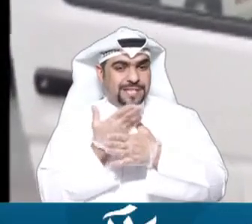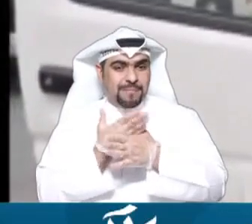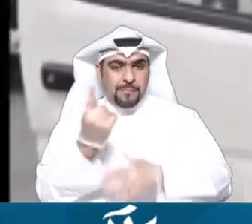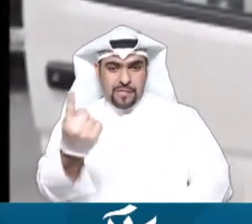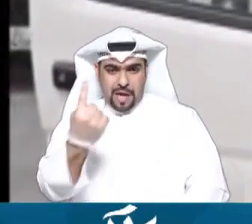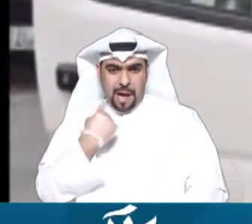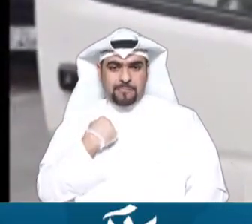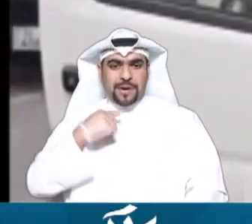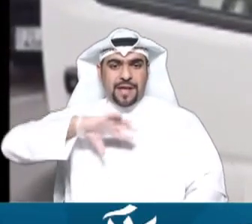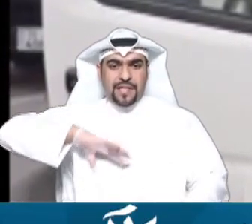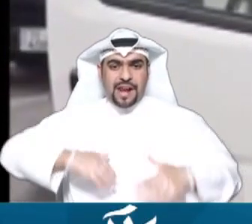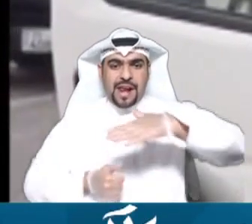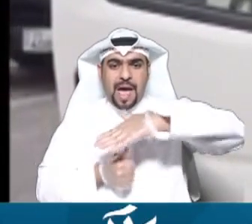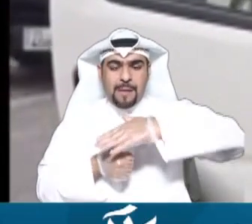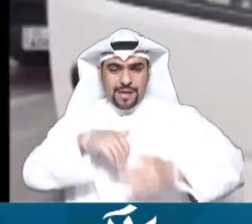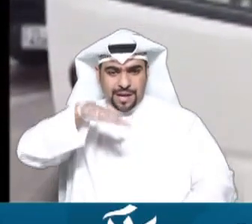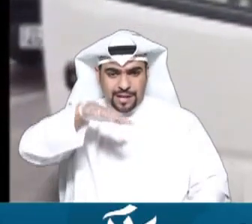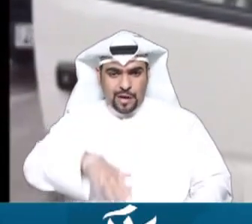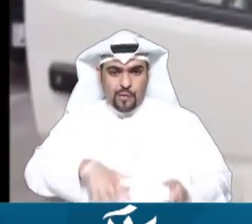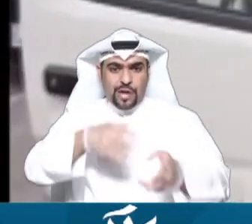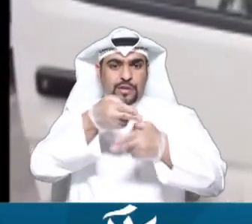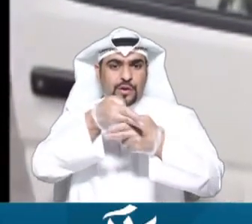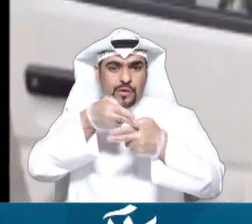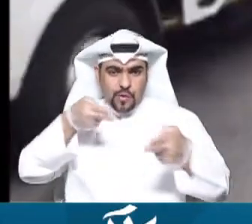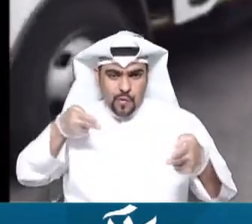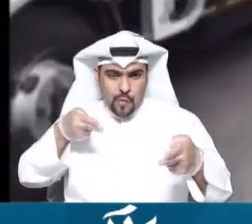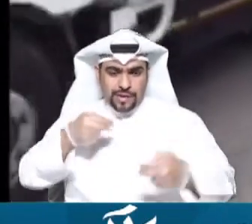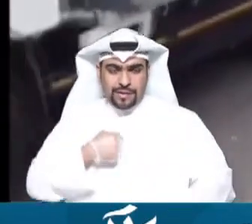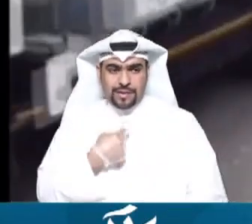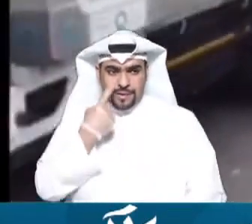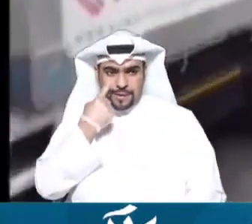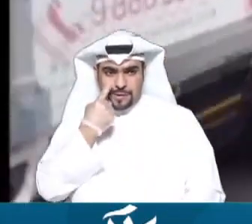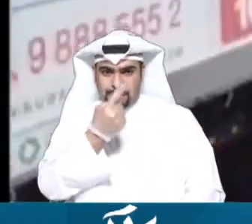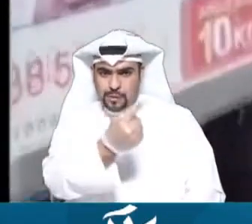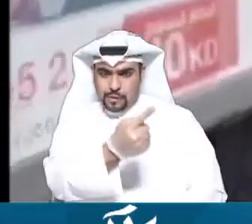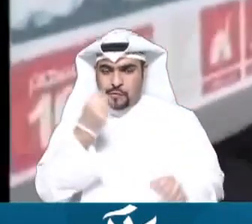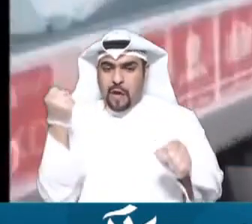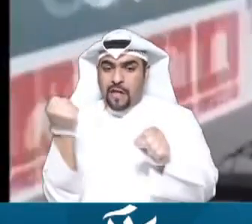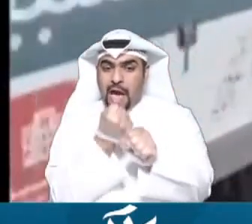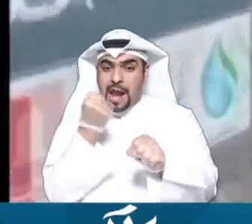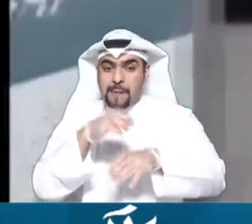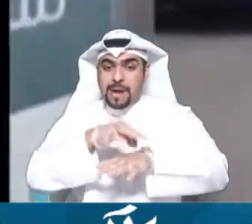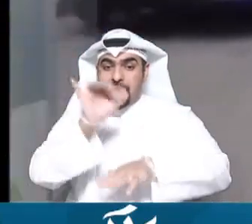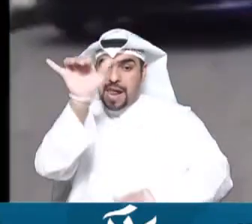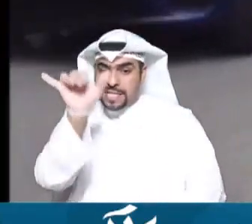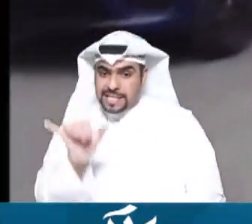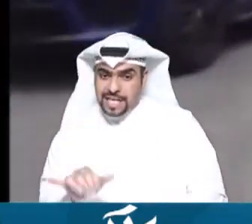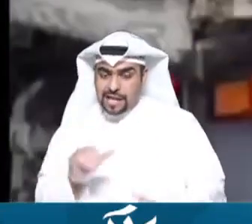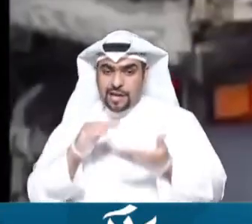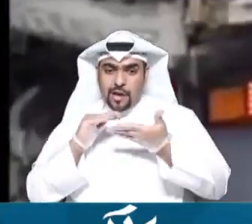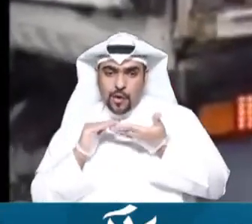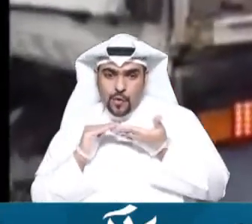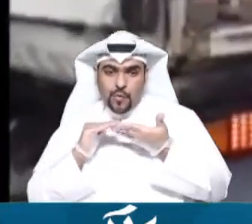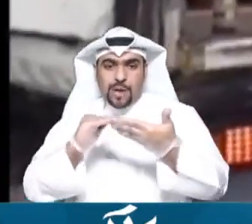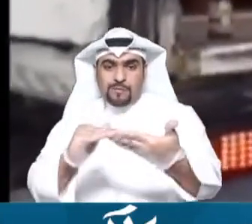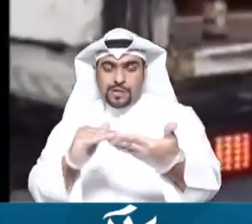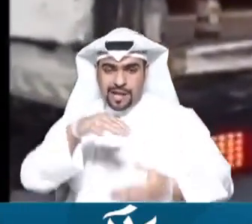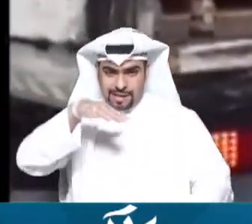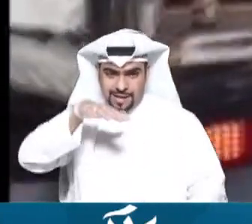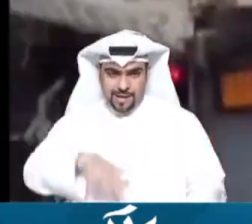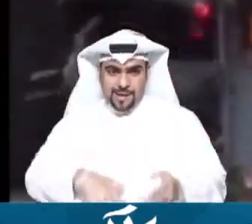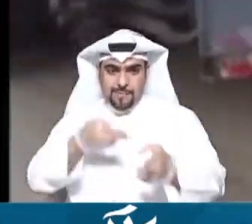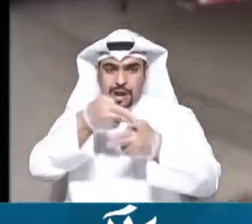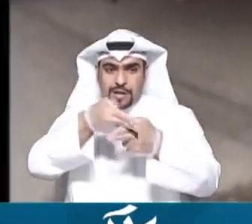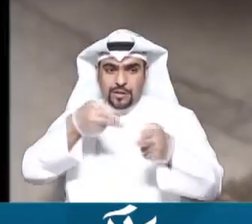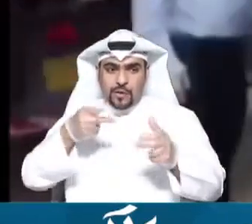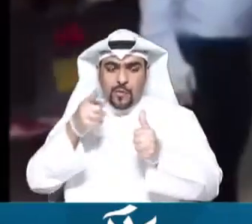الصباح حفظه الله ورعاه نموذجا فريدا في العمل الإنساني لتتبوأ الصدارة في جهود